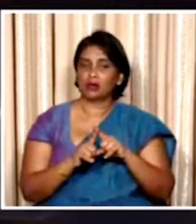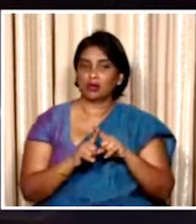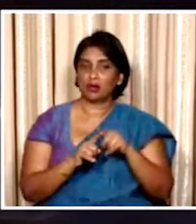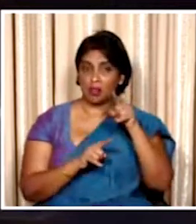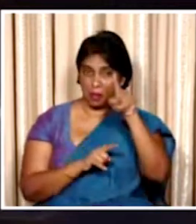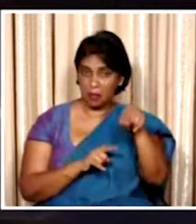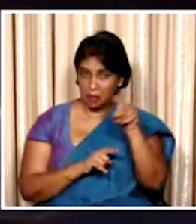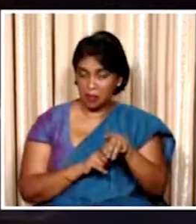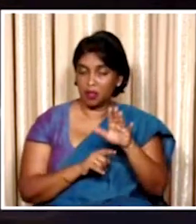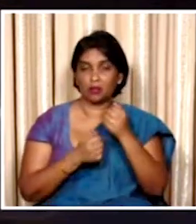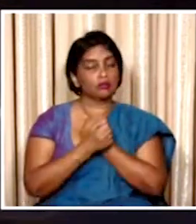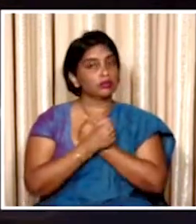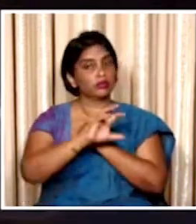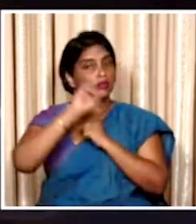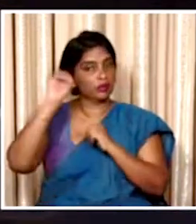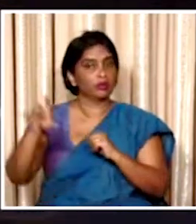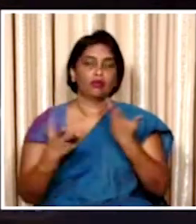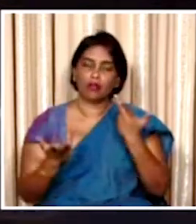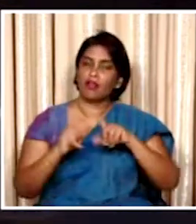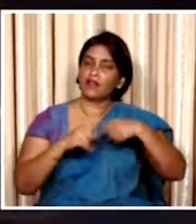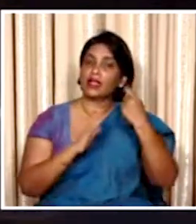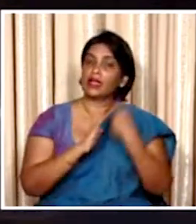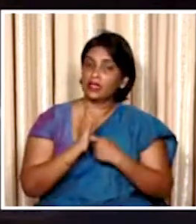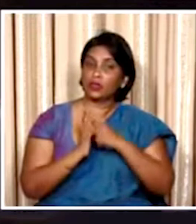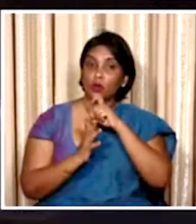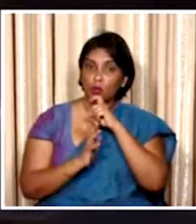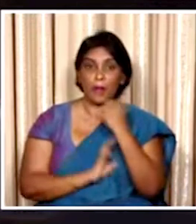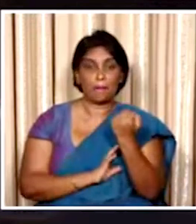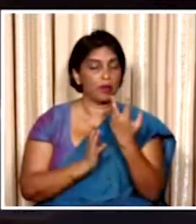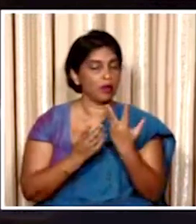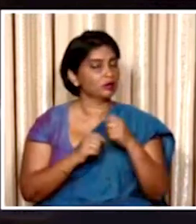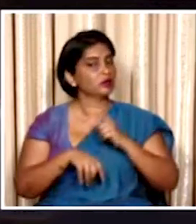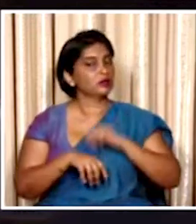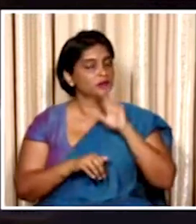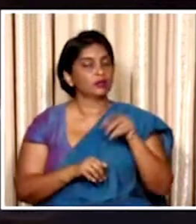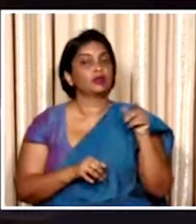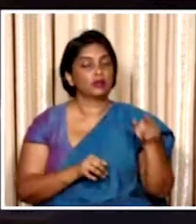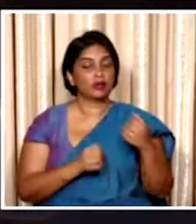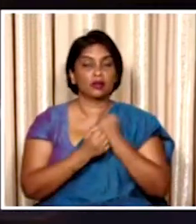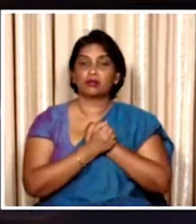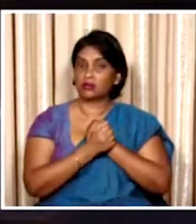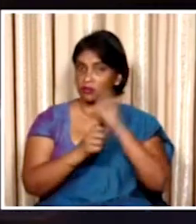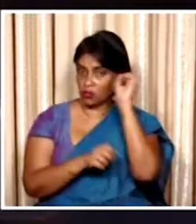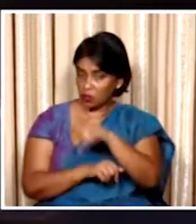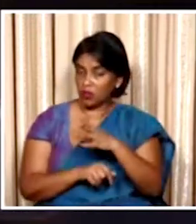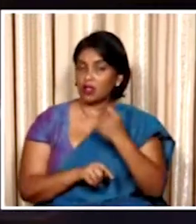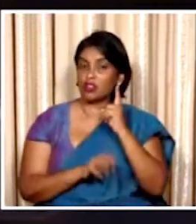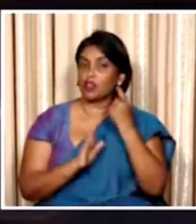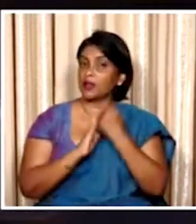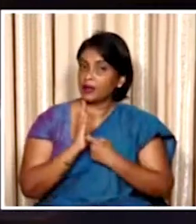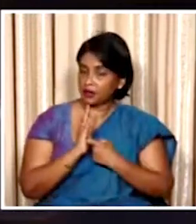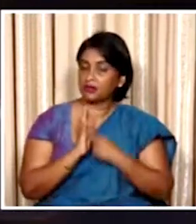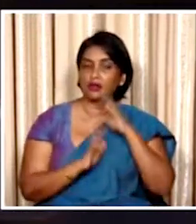හෝ වරදකරුවෙකු බන්ධනාගත කිරීමට යම් ලිඛිත හෝ වෙනත් නීතියකින් යම් අධිකරණයකට බලය ලැබී ඇති අවස්ථාවක බන්ධනාගාරගත කිරීමේ දඬන නියමයක්